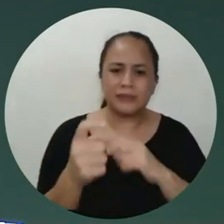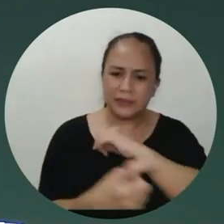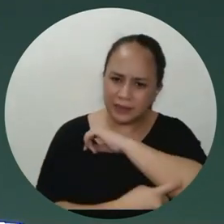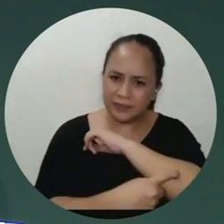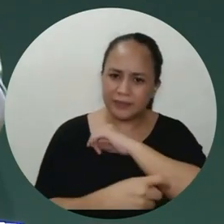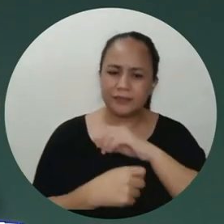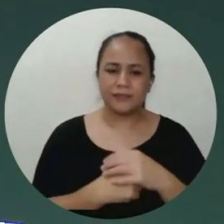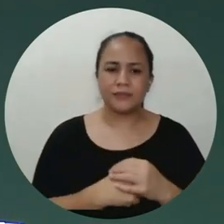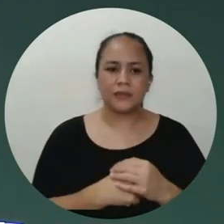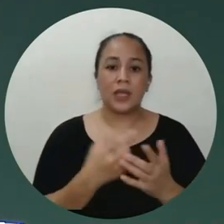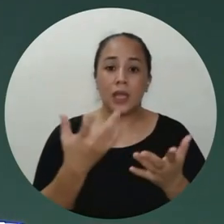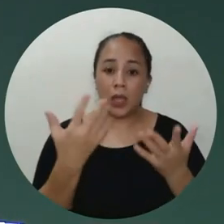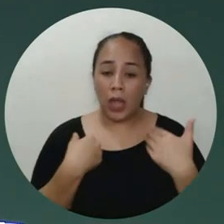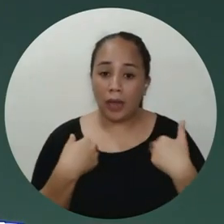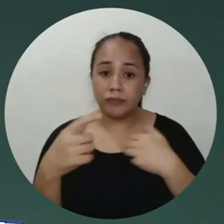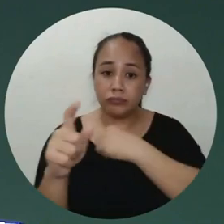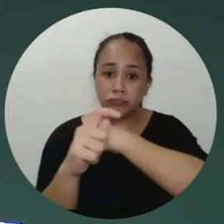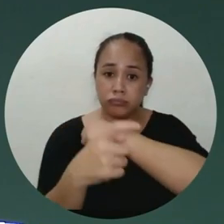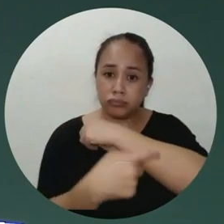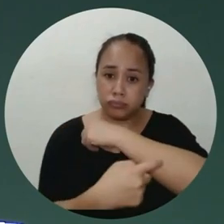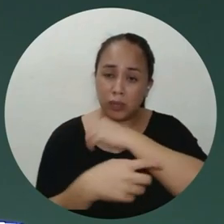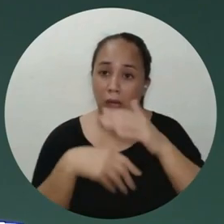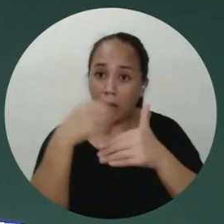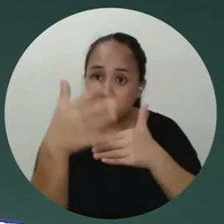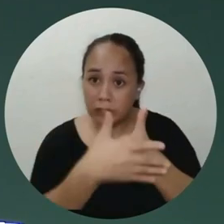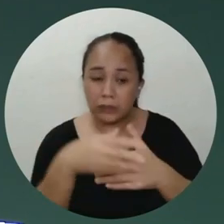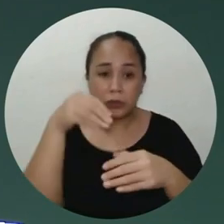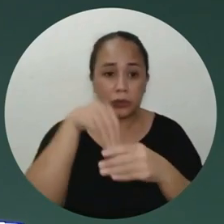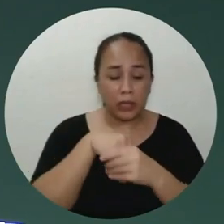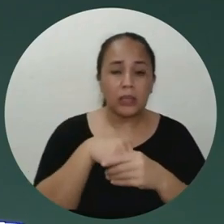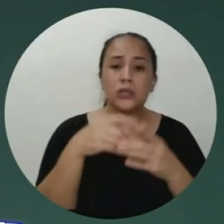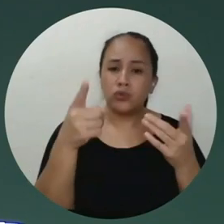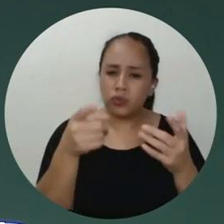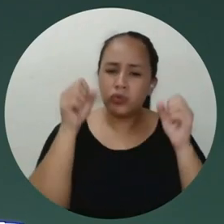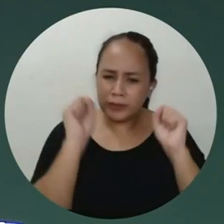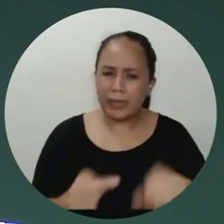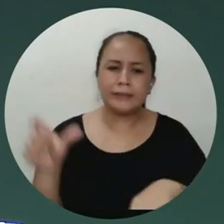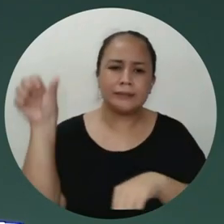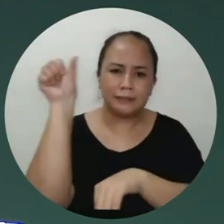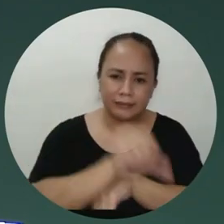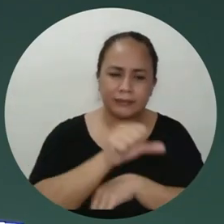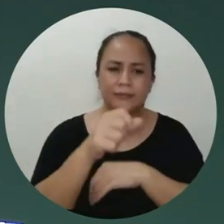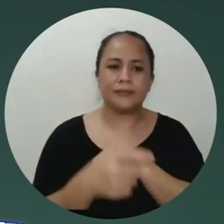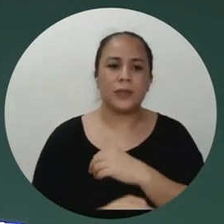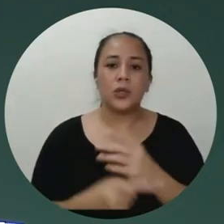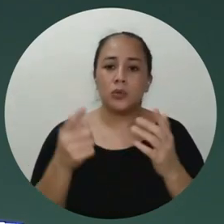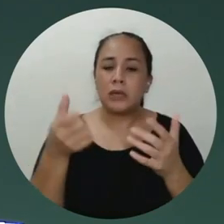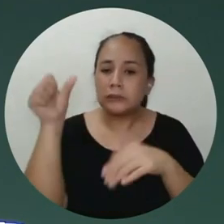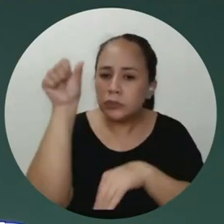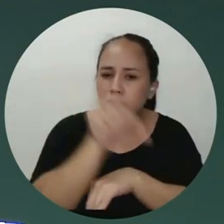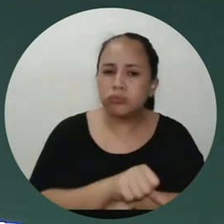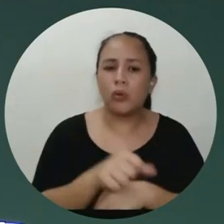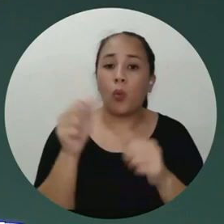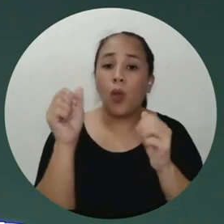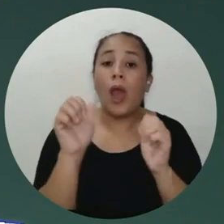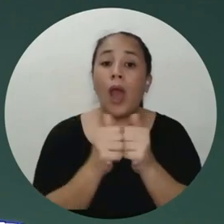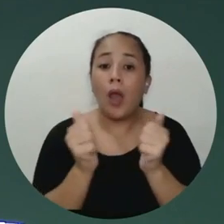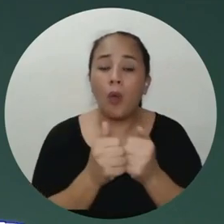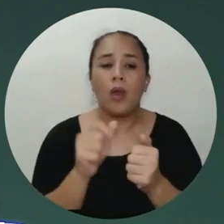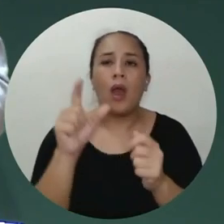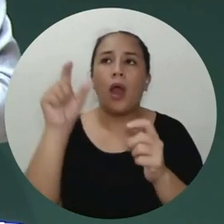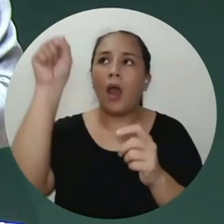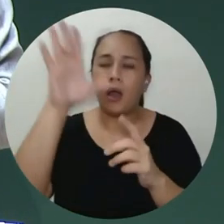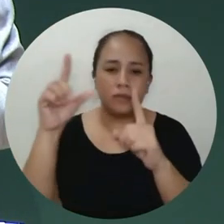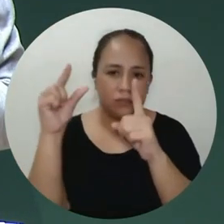돼요? So when you have temptations internally and externally, how should you overcome those? 하나님 말씀으로 이겨야 돼요. You have to overcome those with the word of God. 말씀으로 이겨야 되는데